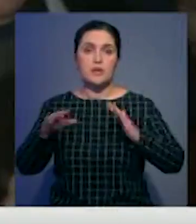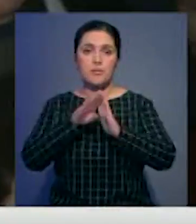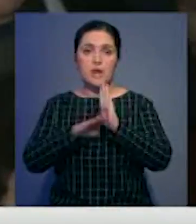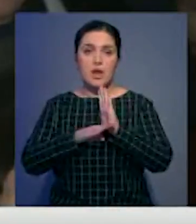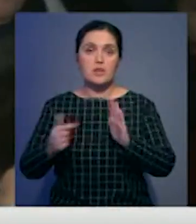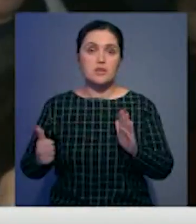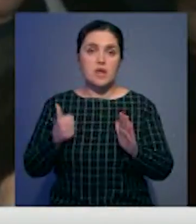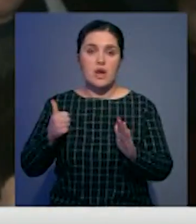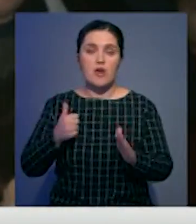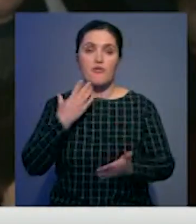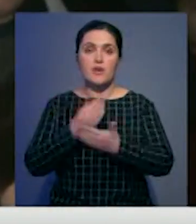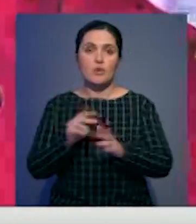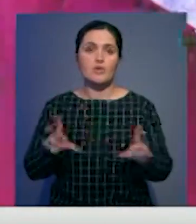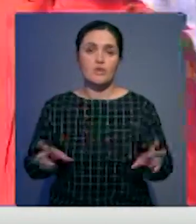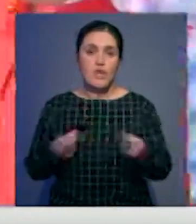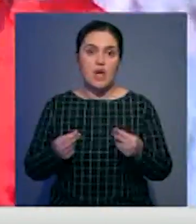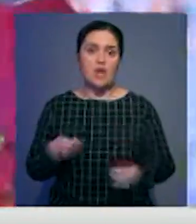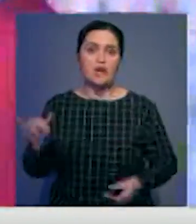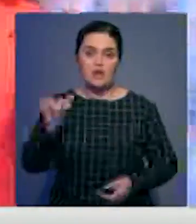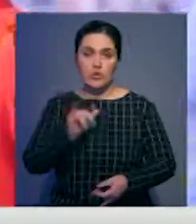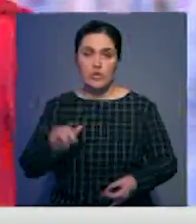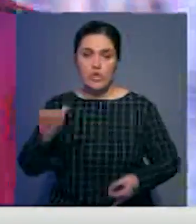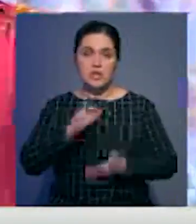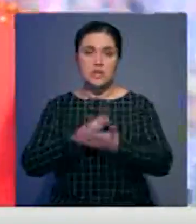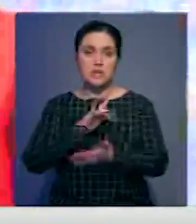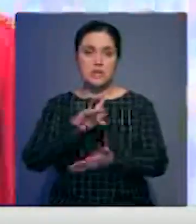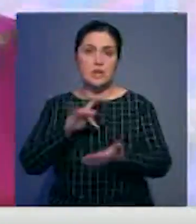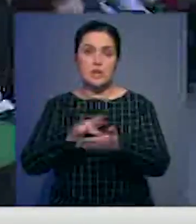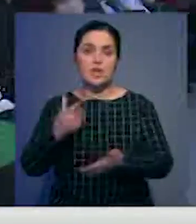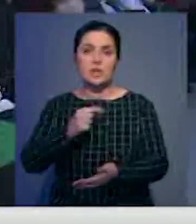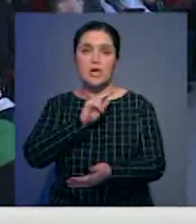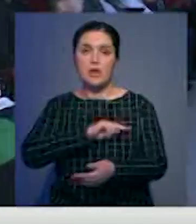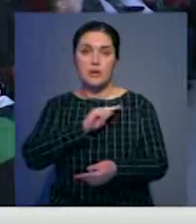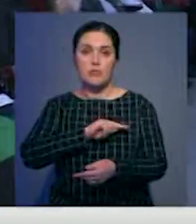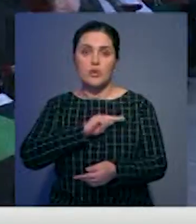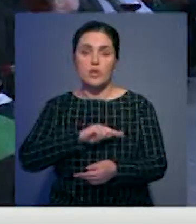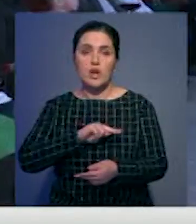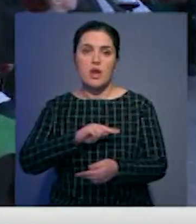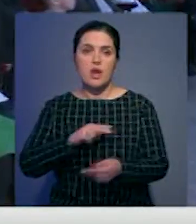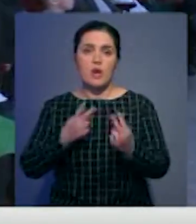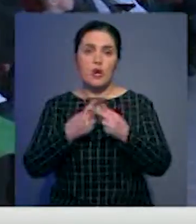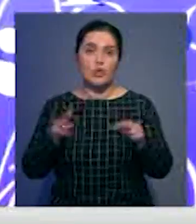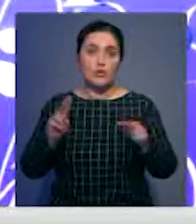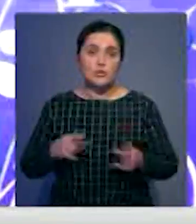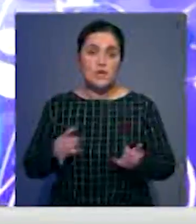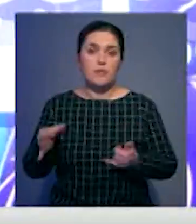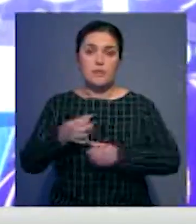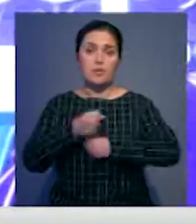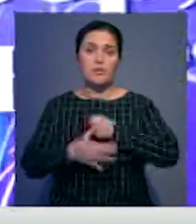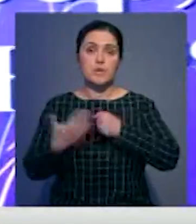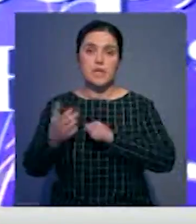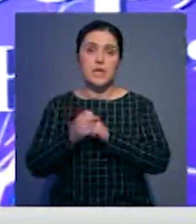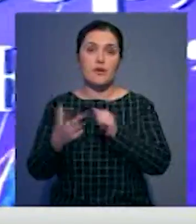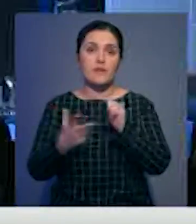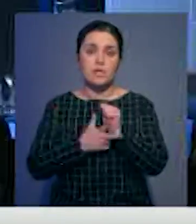где с гордостью демонстрируют свои успехи. К слову, Уральск – один из немногих городов, где работают дворовые клубы. Сегодня в